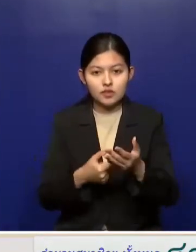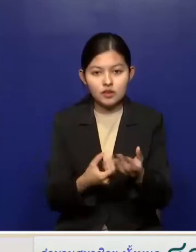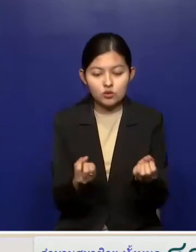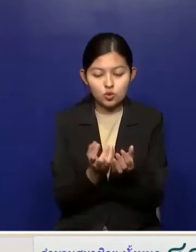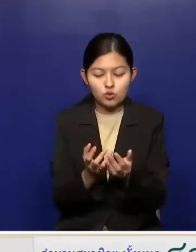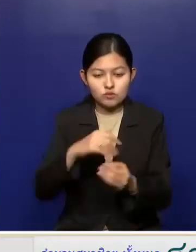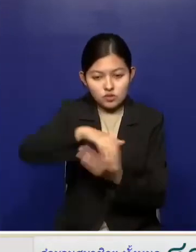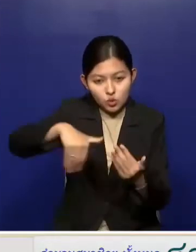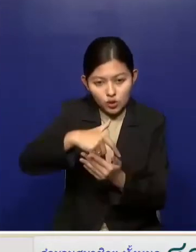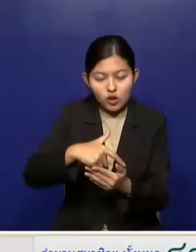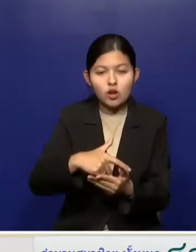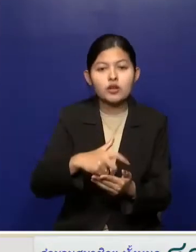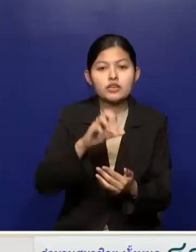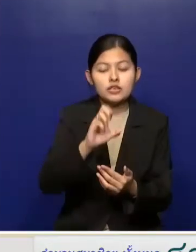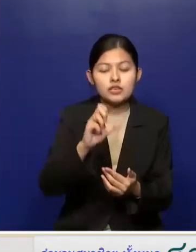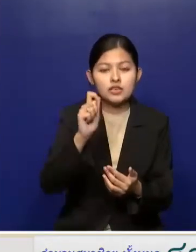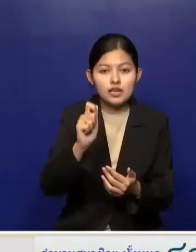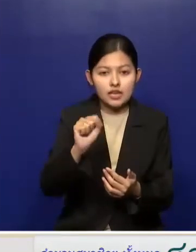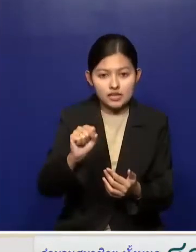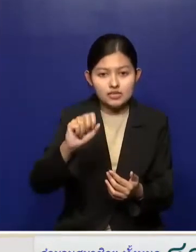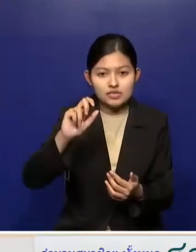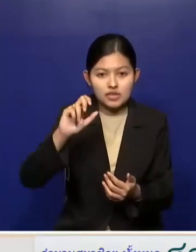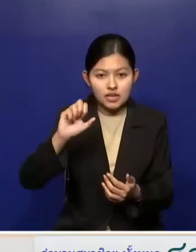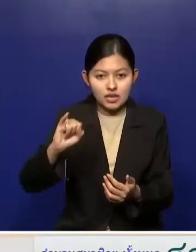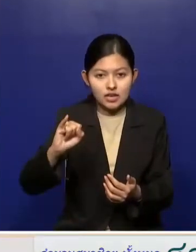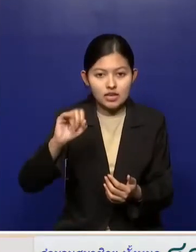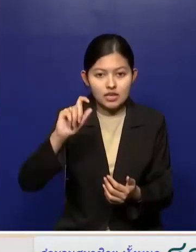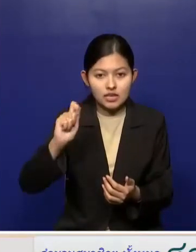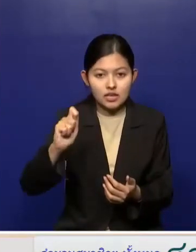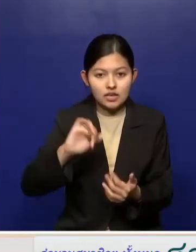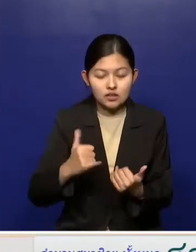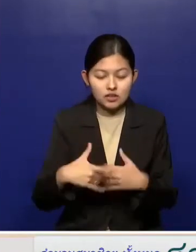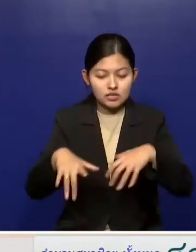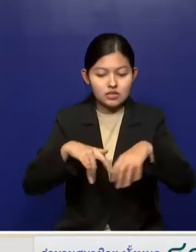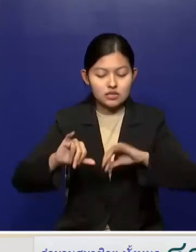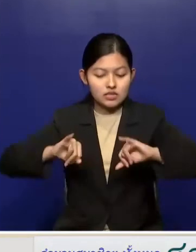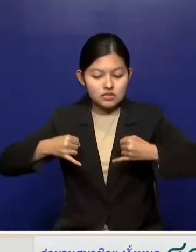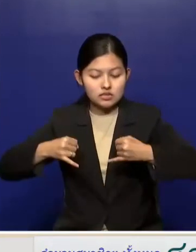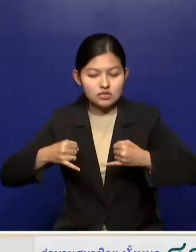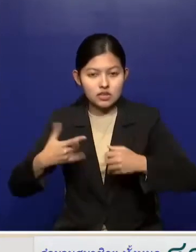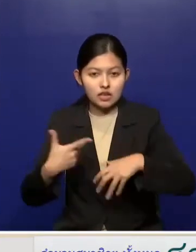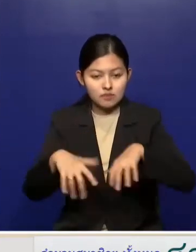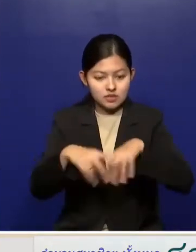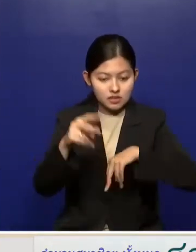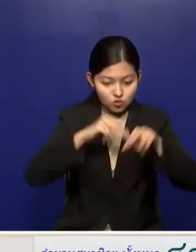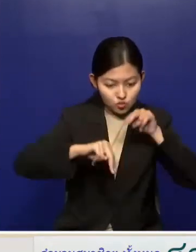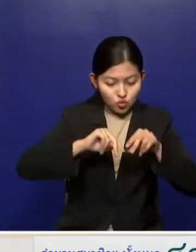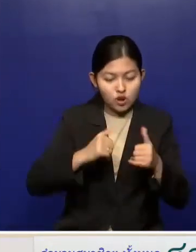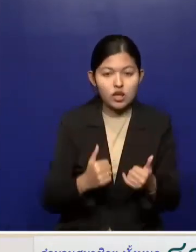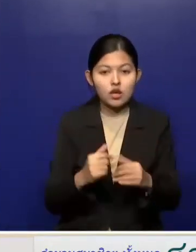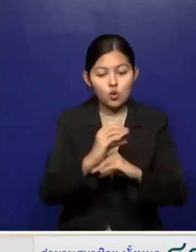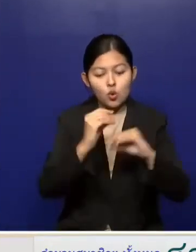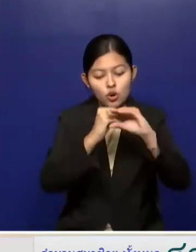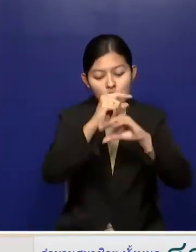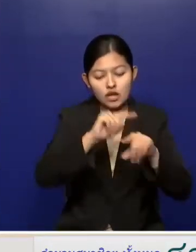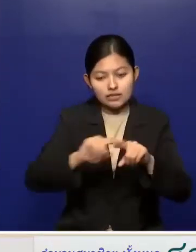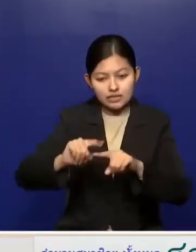เป็ EIA หอ EASIA นี้มีการจดจางโดยหน่วยงานเจาของโครงการซึ่งอยางททราบกว หลๆ โครงการ เรา